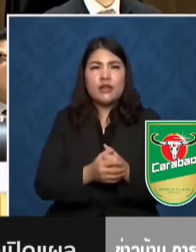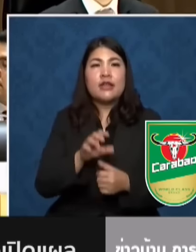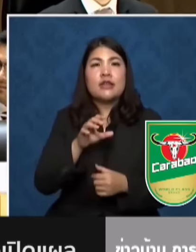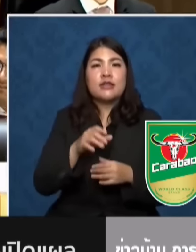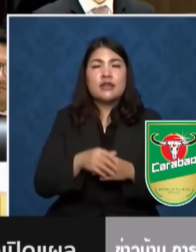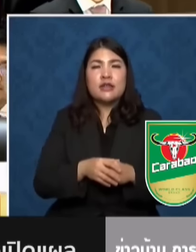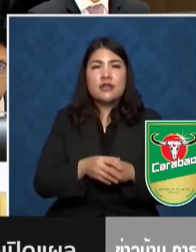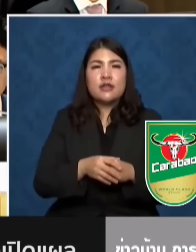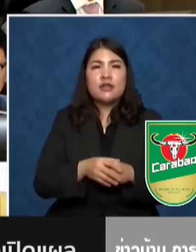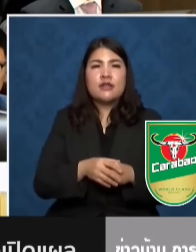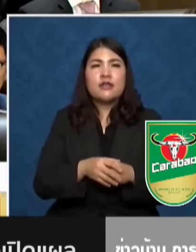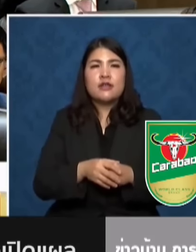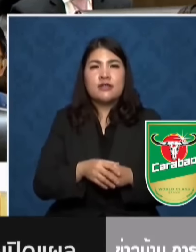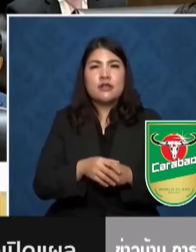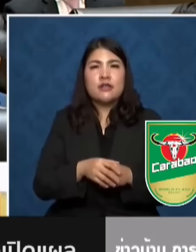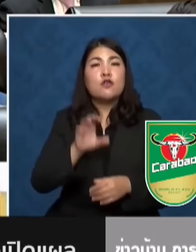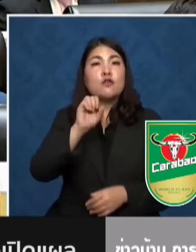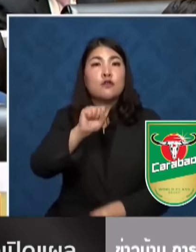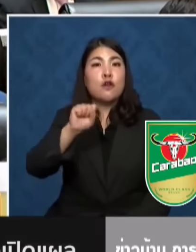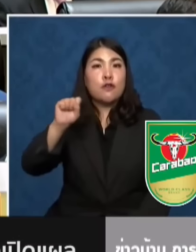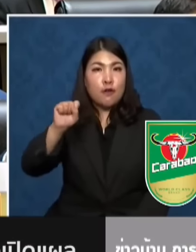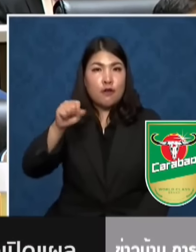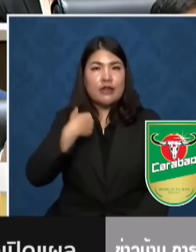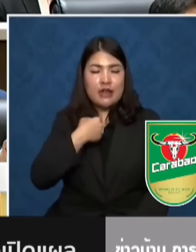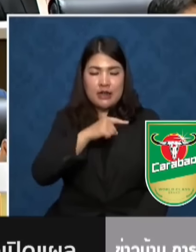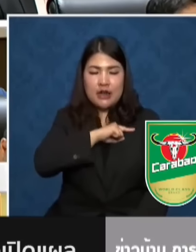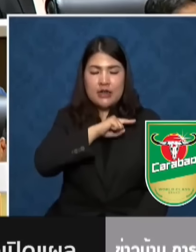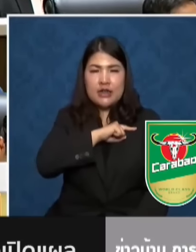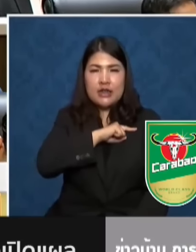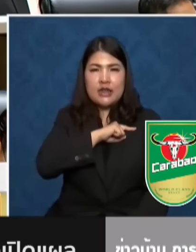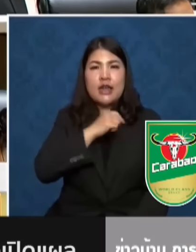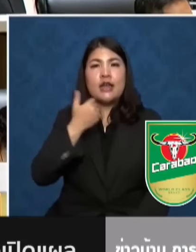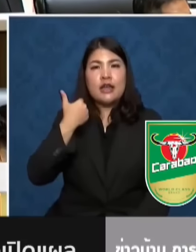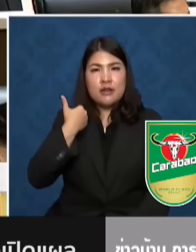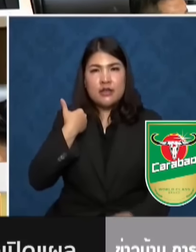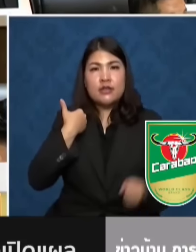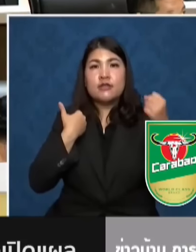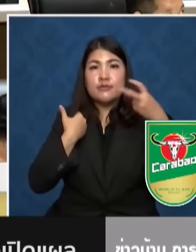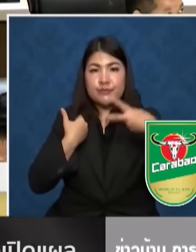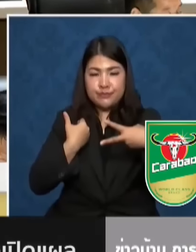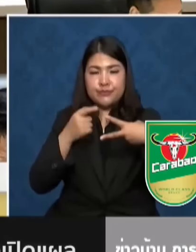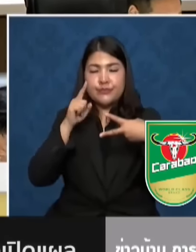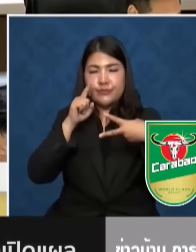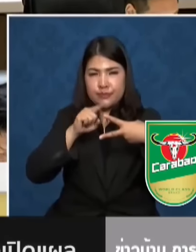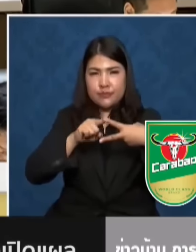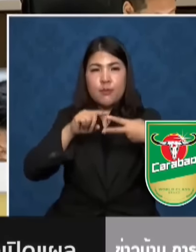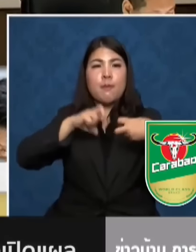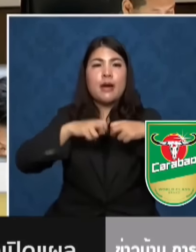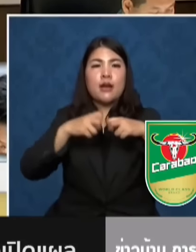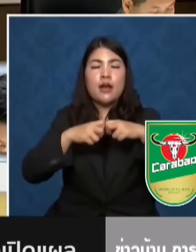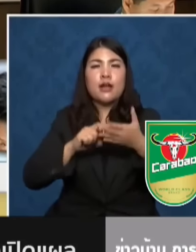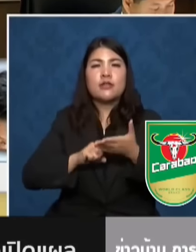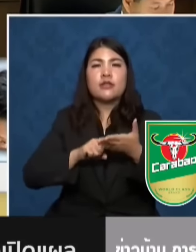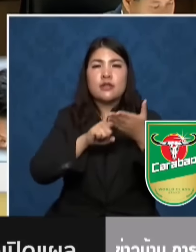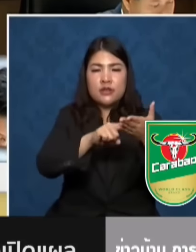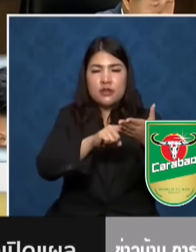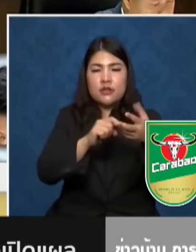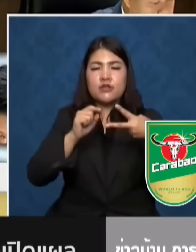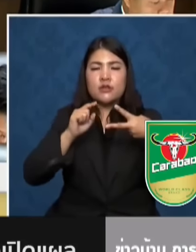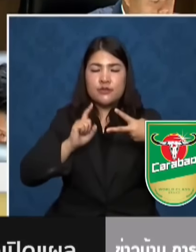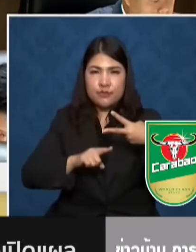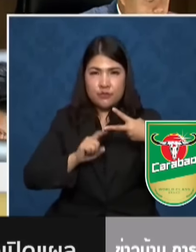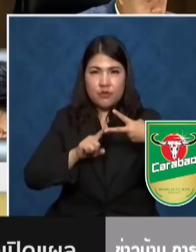ายนะครับแต่ว่ายังสอบตกนะบอกใช้เงินไปตั้งเยอะแต่ยังสอบตกมีคำตอบ2ข้อแกบอกข้อ1ก็คือเพราะรัฐบาล